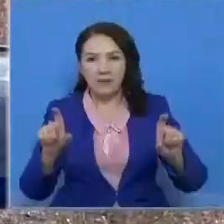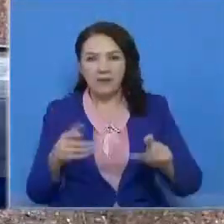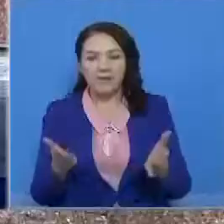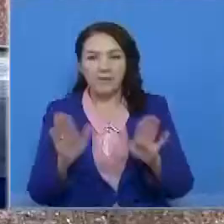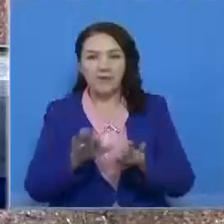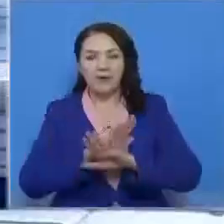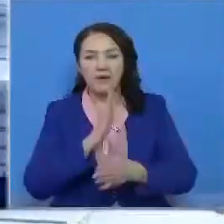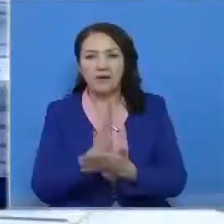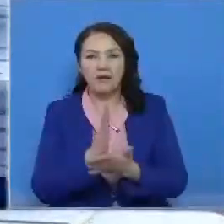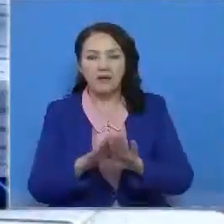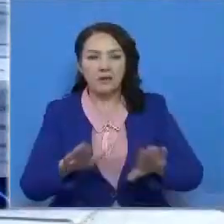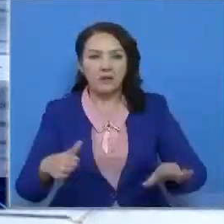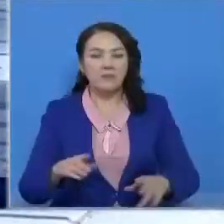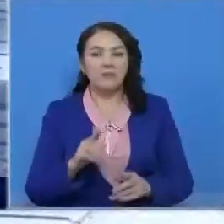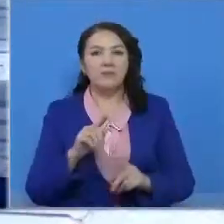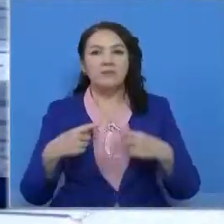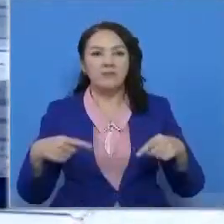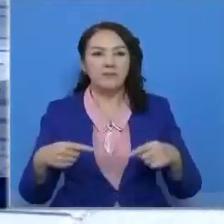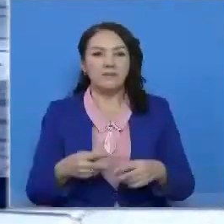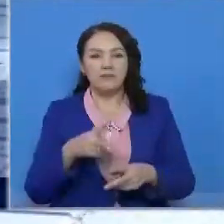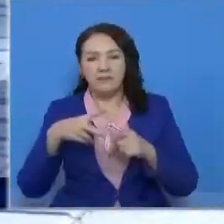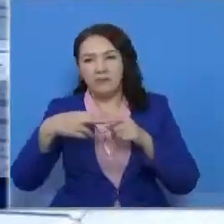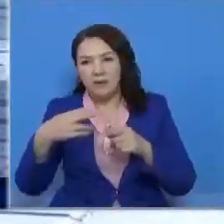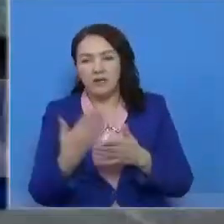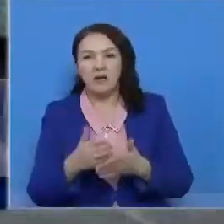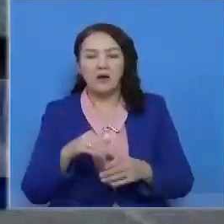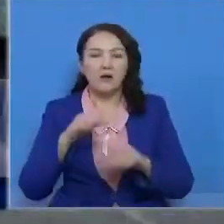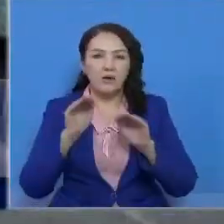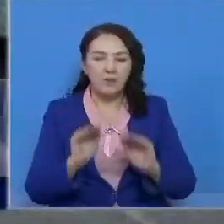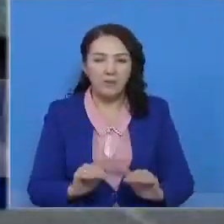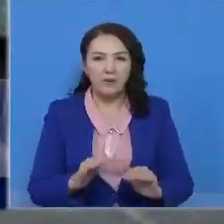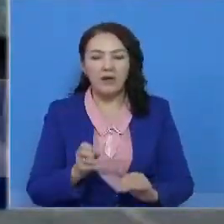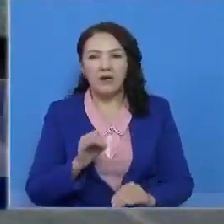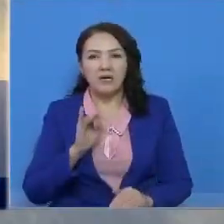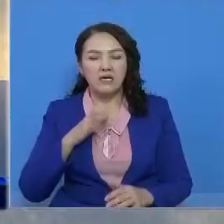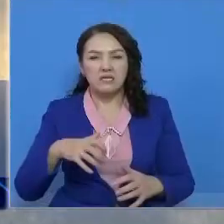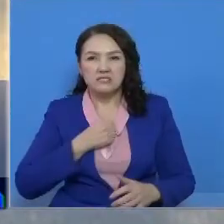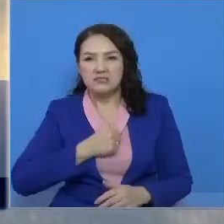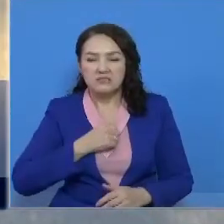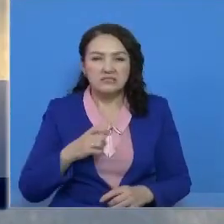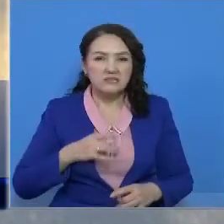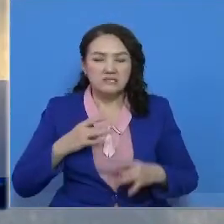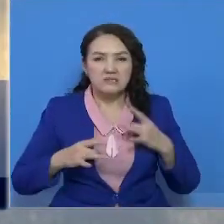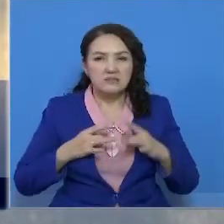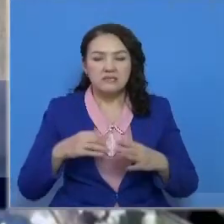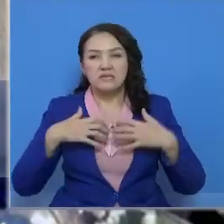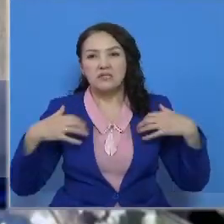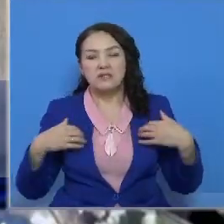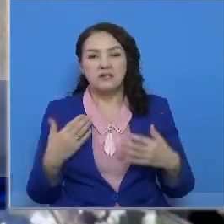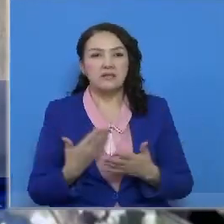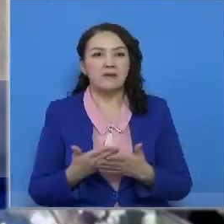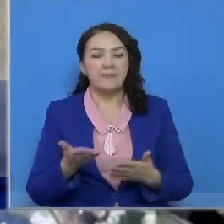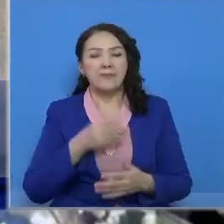в местах где есть дети по некоторым данным кастрация стерилизация снижает уровень агрессии животных но здесь вопрос спорный